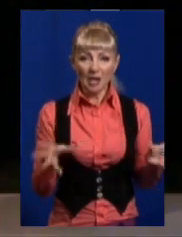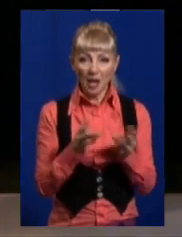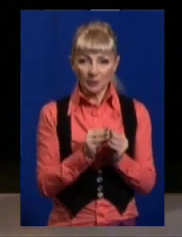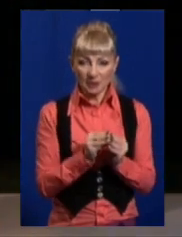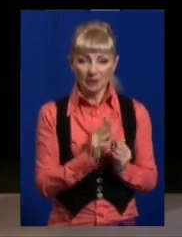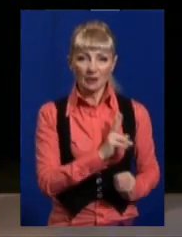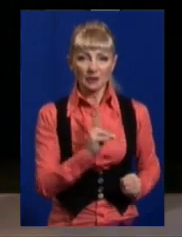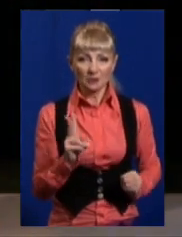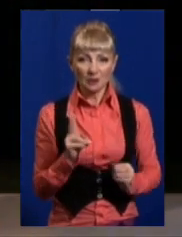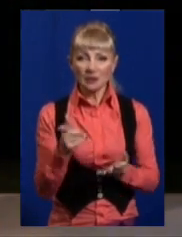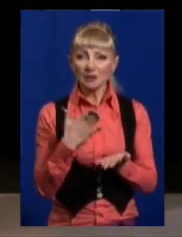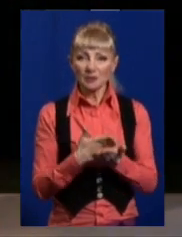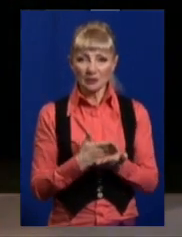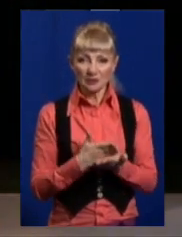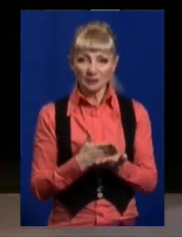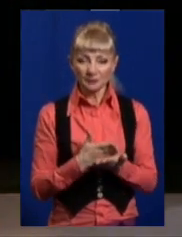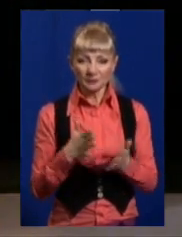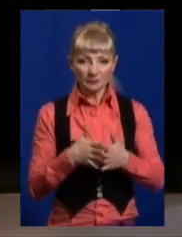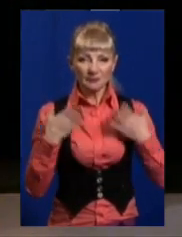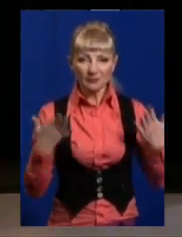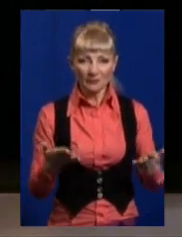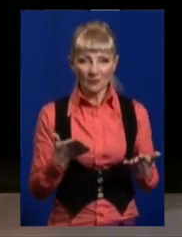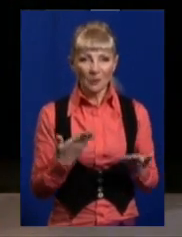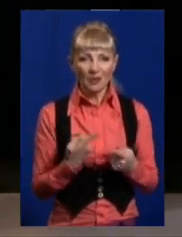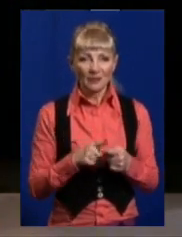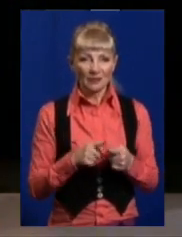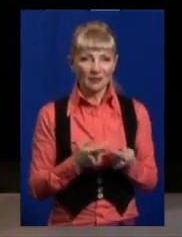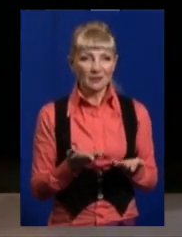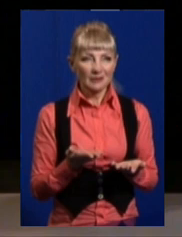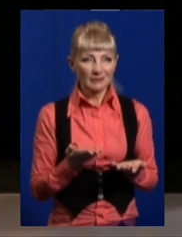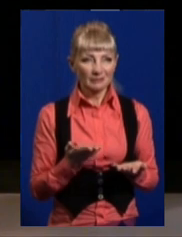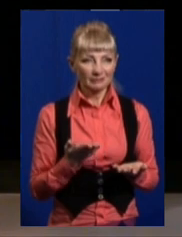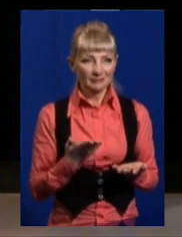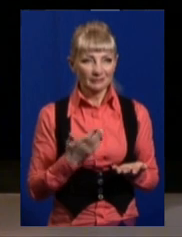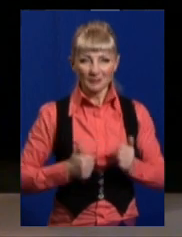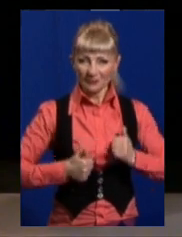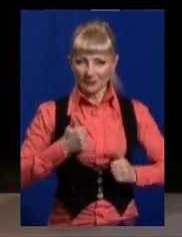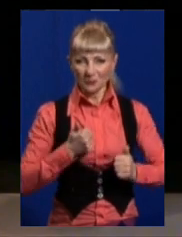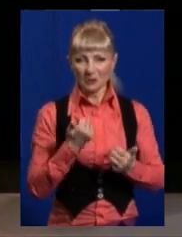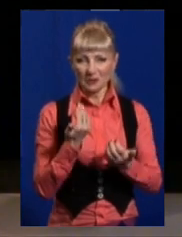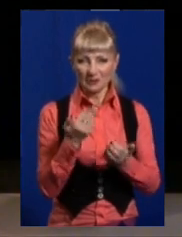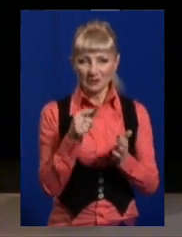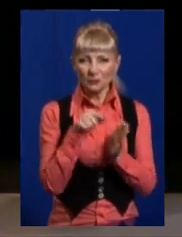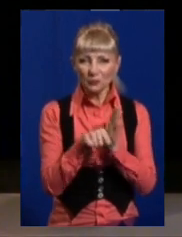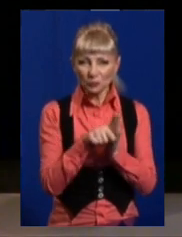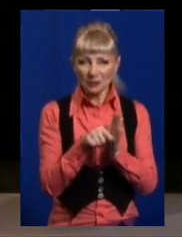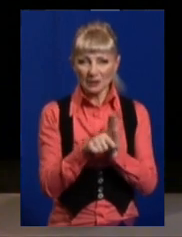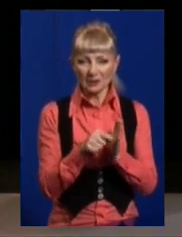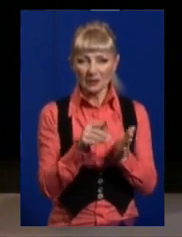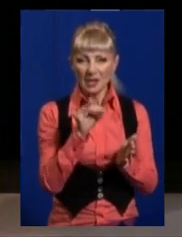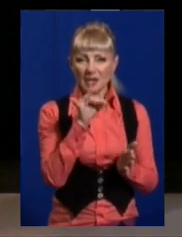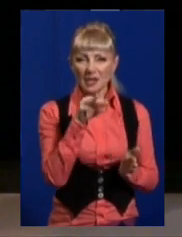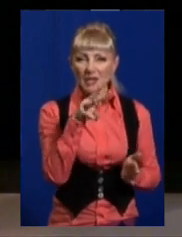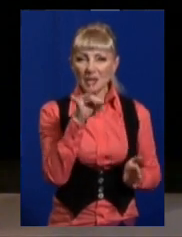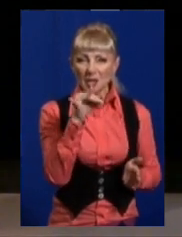яке, в принципі, має більше такі іміджеві функції або символічні функції, якраз воно